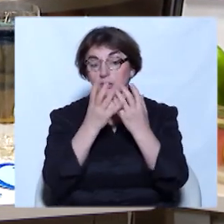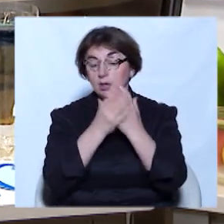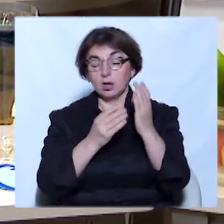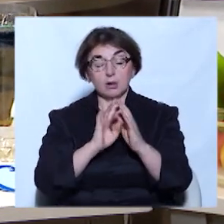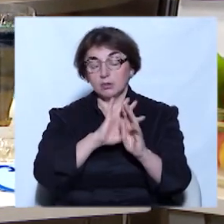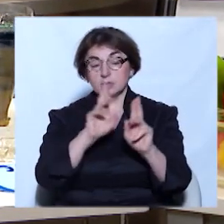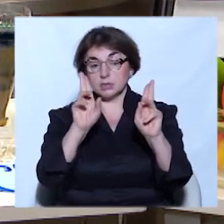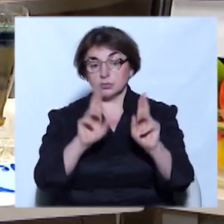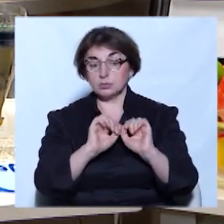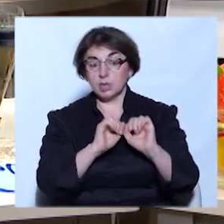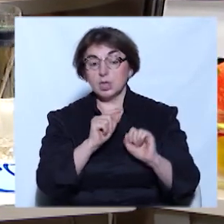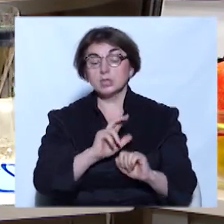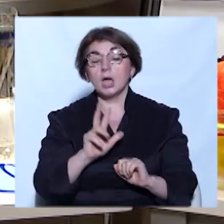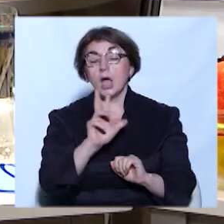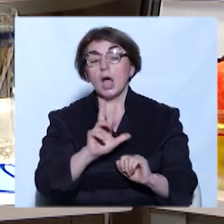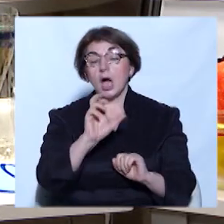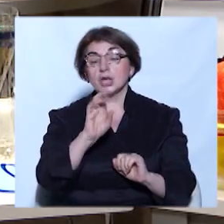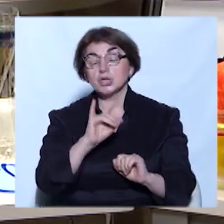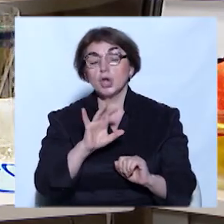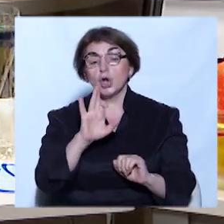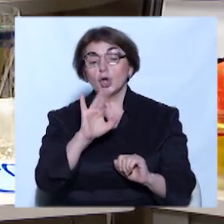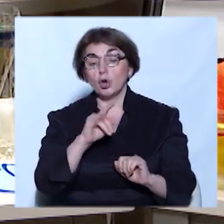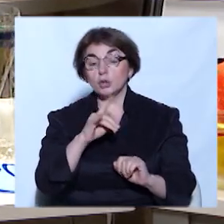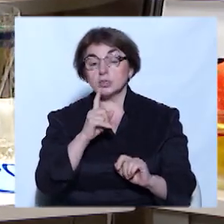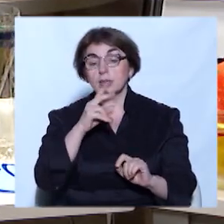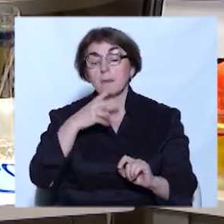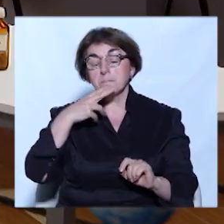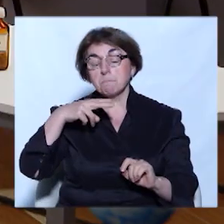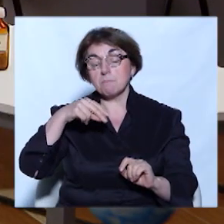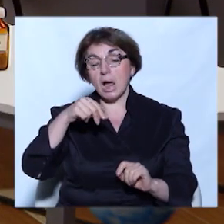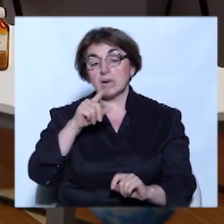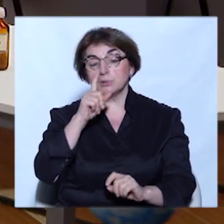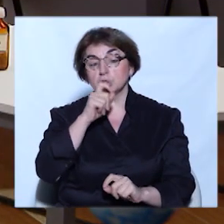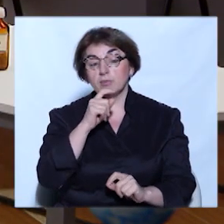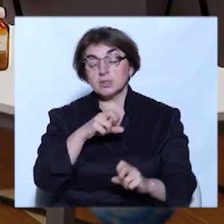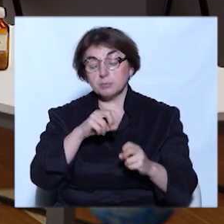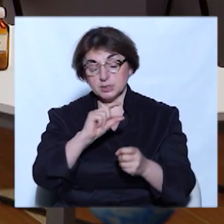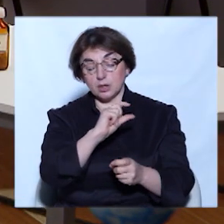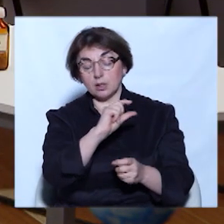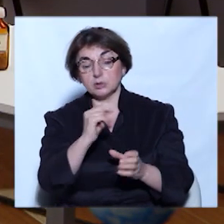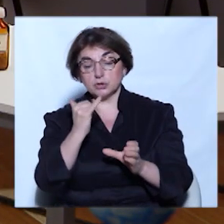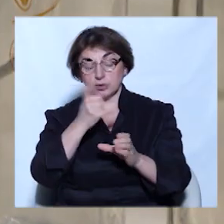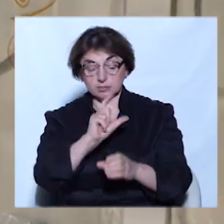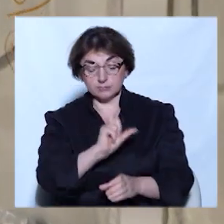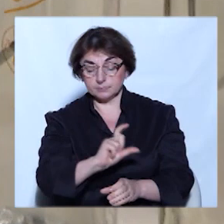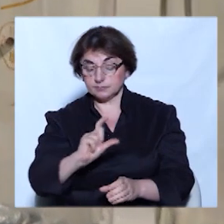ეს არის H-ქლორი, მარილმჟავა და გარკვეული რაოდენობით მოდით მოვათავსოთ სამივე